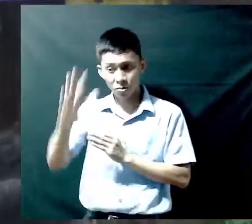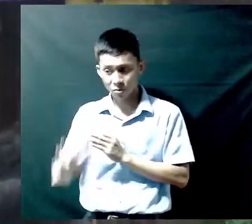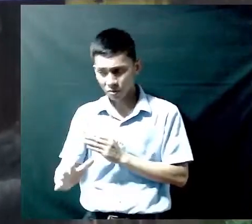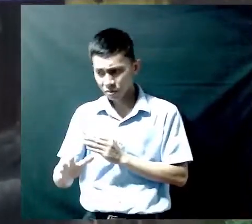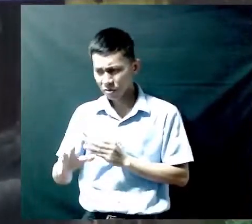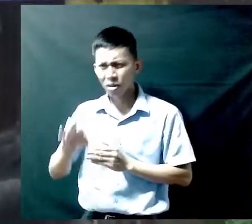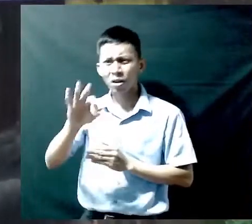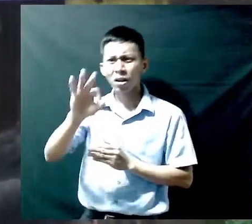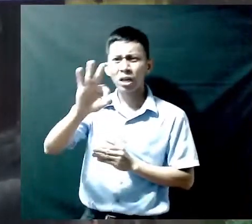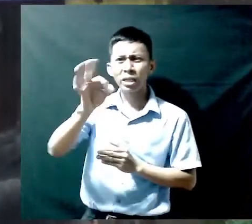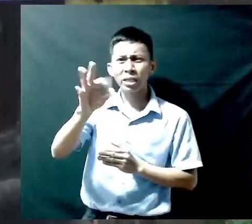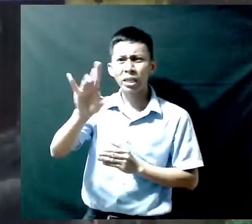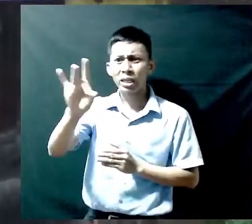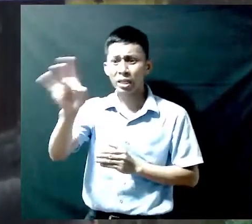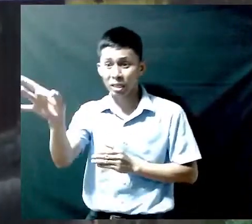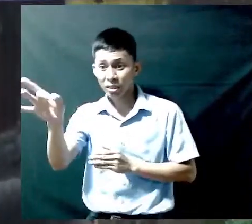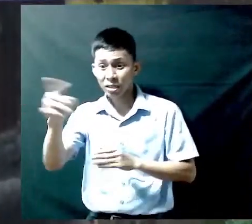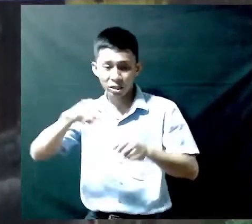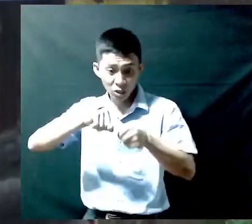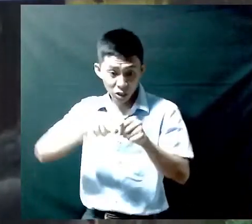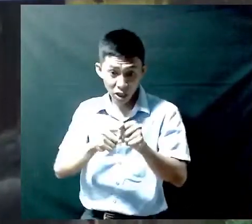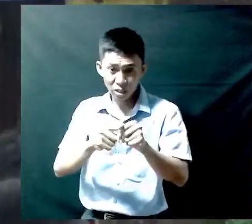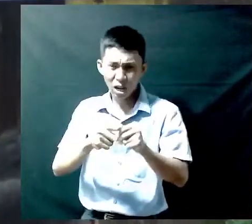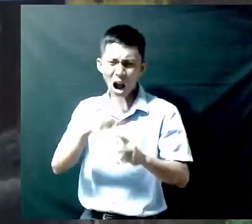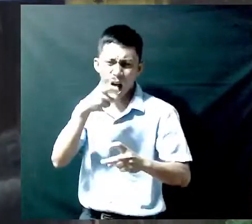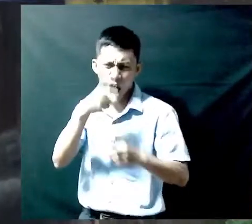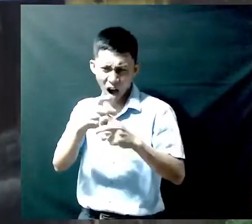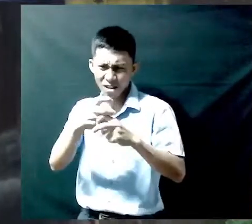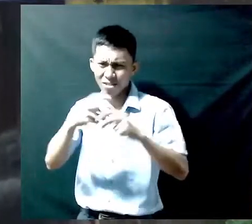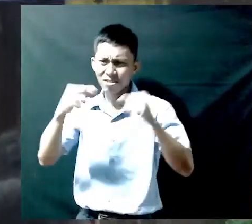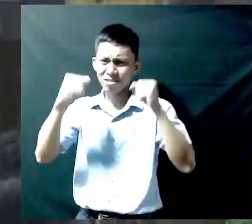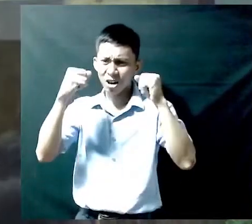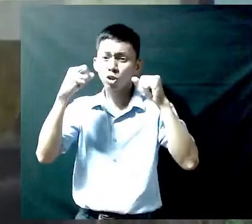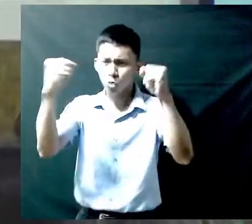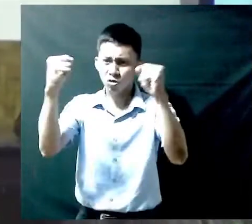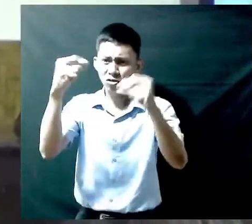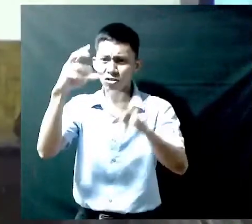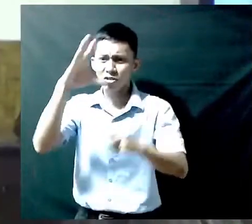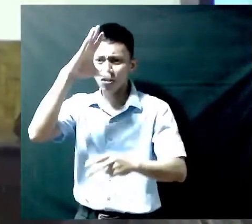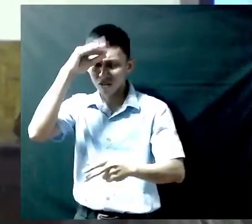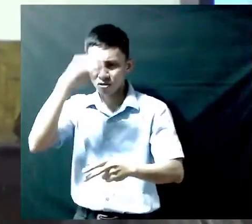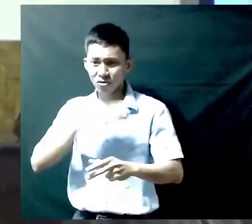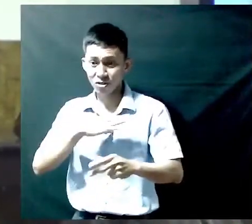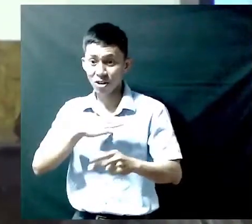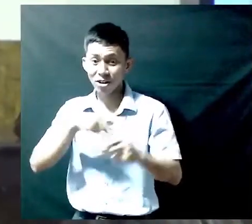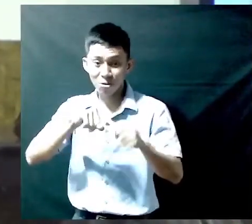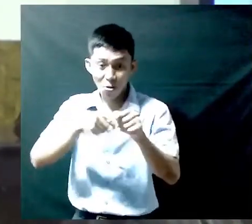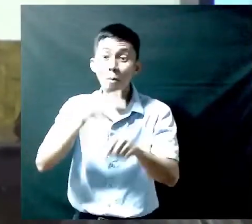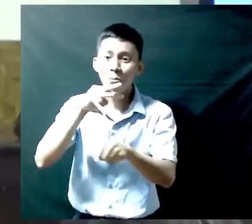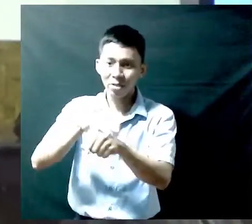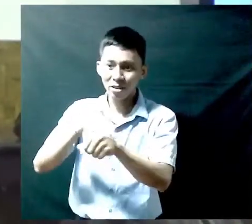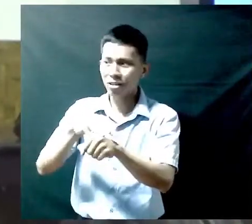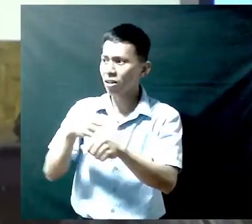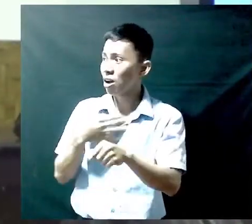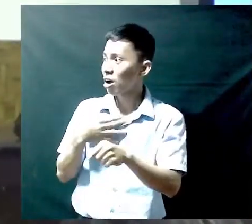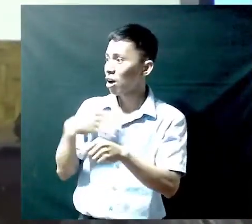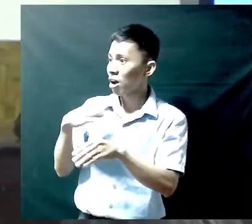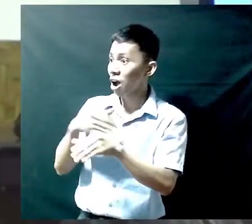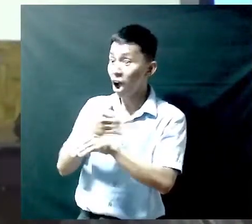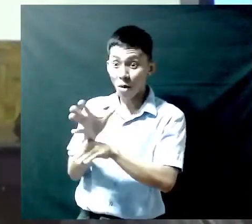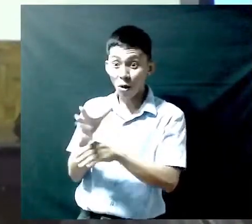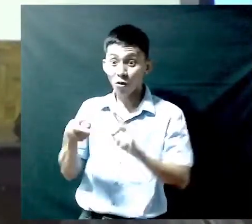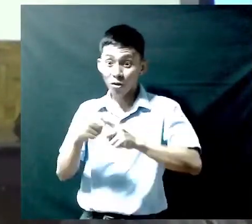1998, when I started the Tough Guys Ministry. At ito pong Tough Guys na ito, I was influenced by a group of